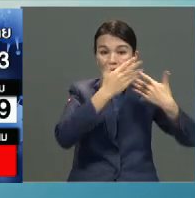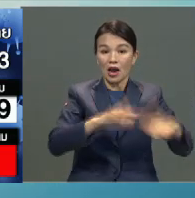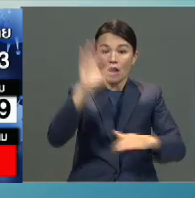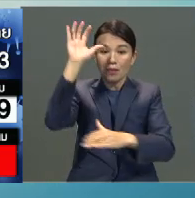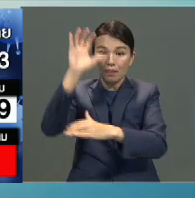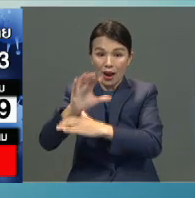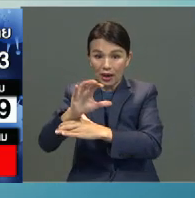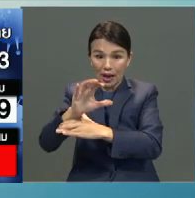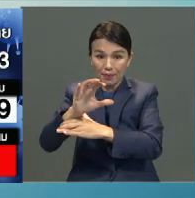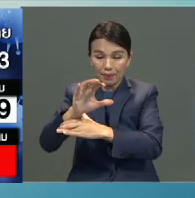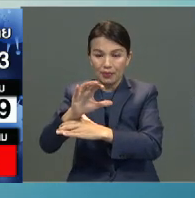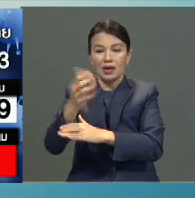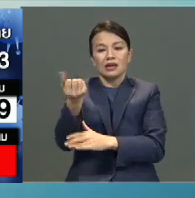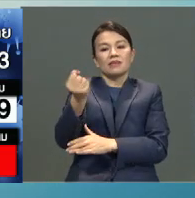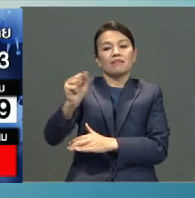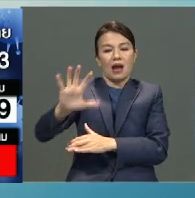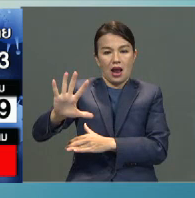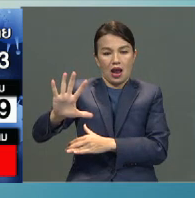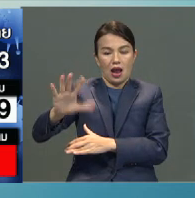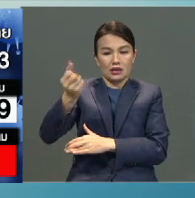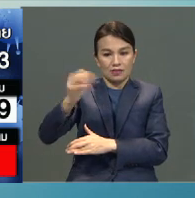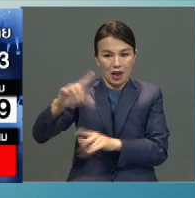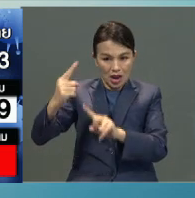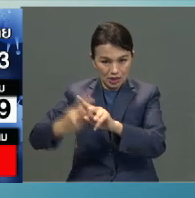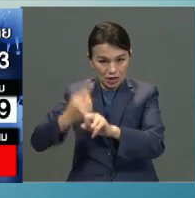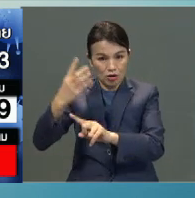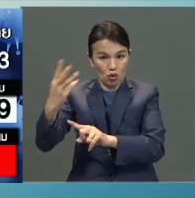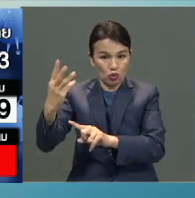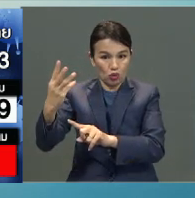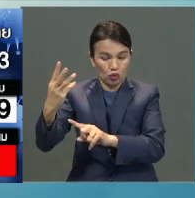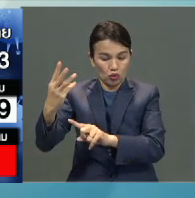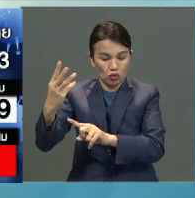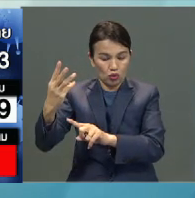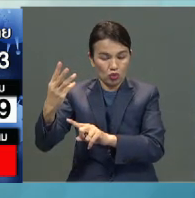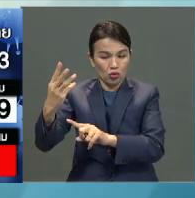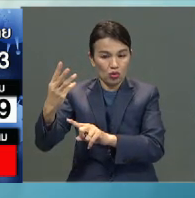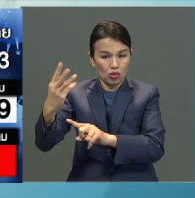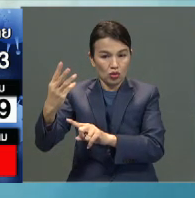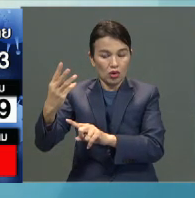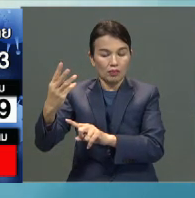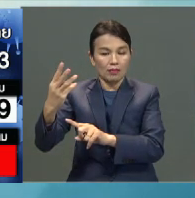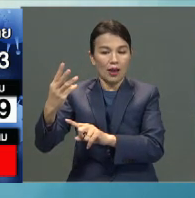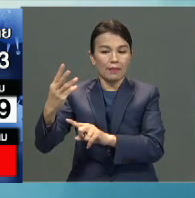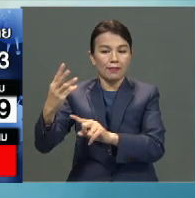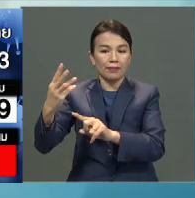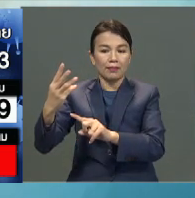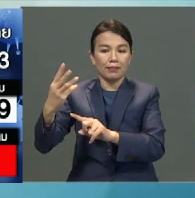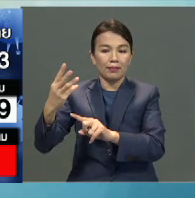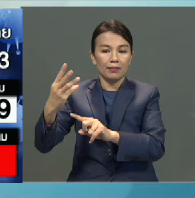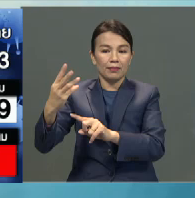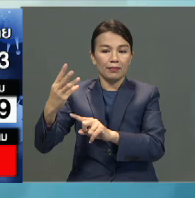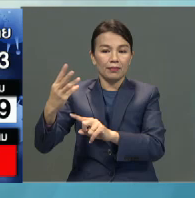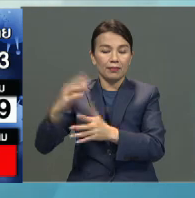อย่าเอาเรื่องของมาตรการการบังคับใช้กฎหมายที่สำคัญเรื่องเคอร์ฟิวก่อนครับยกเลิกเลยครับการห้ามออกนอกเคหสถานนะครับเดี๋ยวผมบอกไว้ก่อนนะครับอันนี้เป็นมติแล้วแต่ว่าจะมีบังคับใช้ก็คือวันที่15นะครับก็คือหลังจากที่หมดระยะ 3เนี่ยนะครับเราจะบังคับใช้นี้คือวันที่ 15ก็คือระยะที่